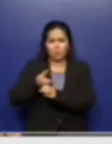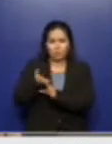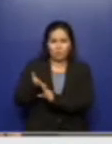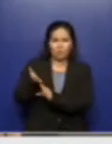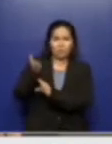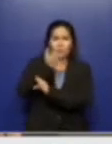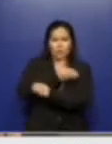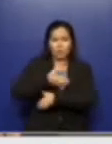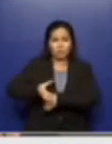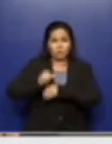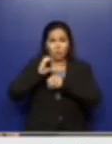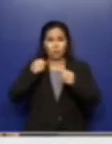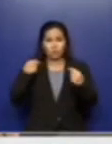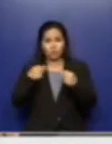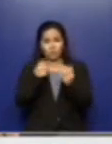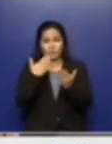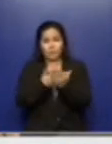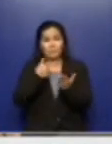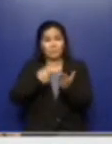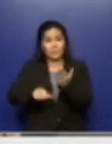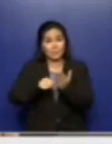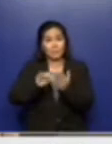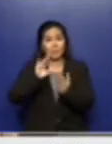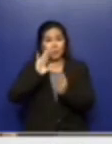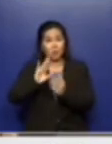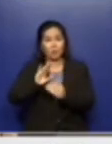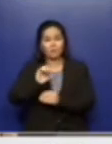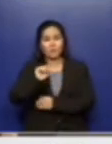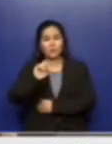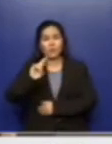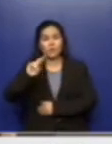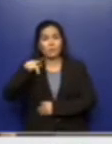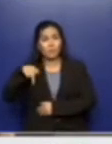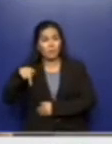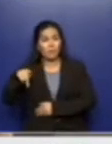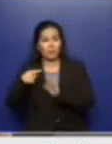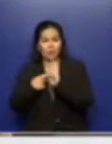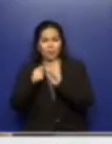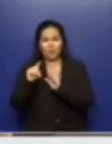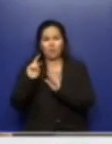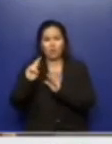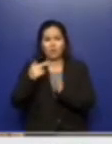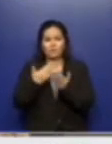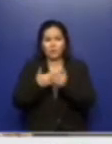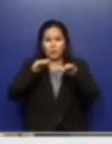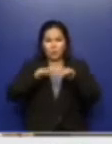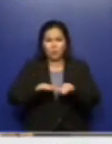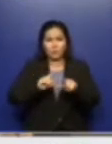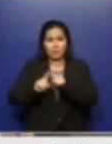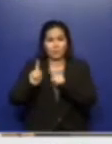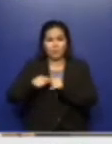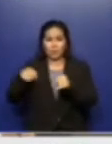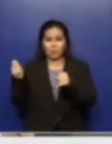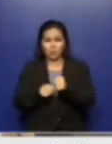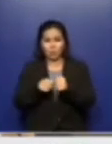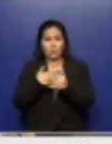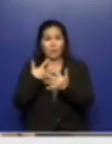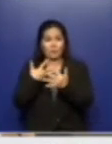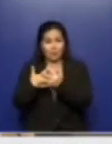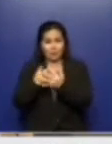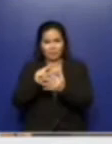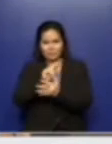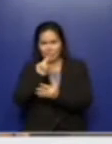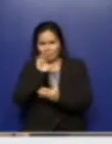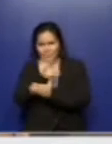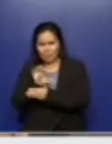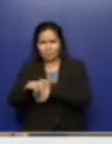การจัดเก็บภาษีของกรมสรรพากรในเรื่องค่าลดหย่อนซึ่งมีลักษณะเป็นโทษในทางอาญาเนี่ยไปใช้กับชาวบ้านนะฮะ